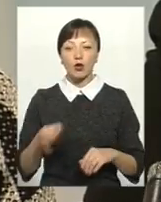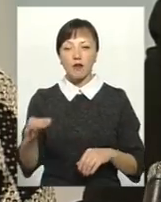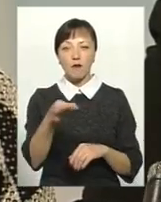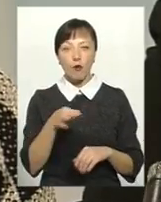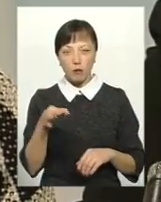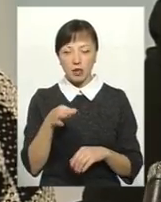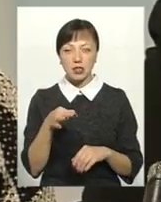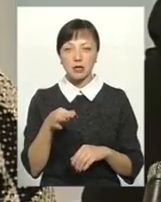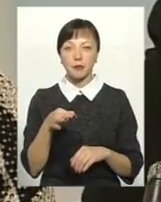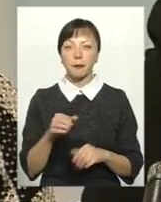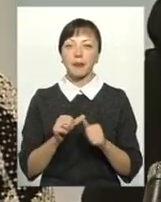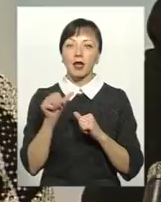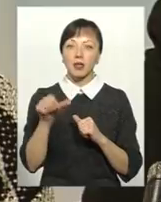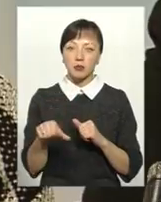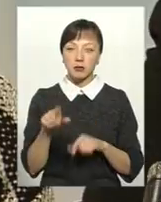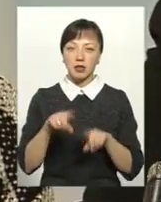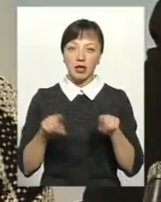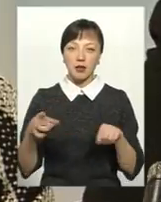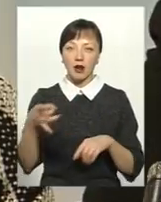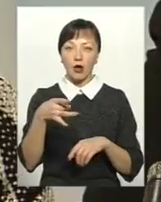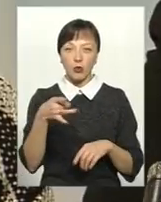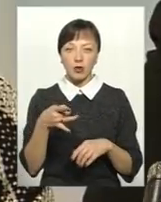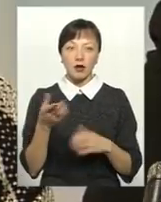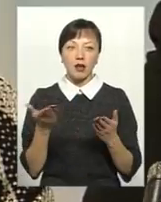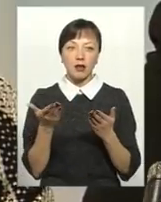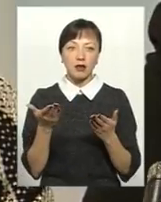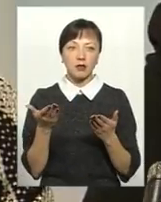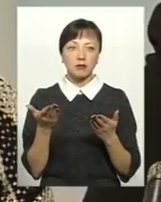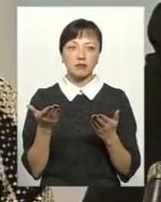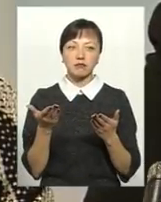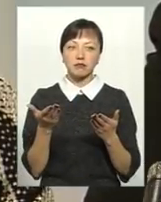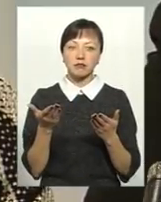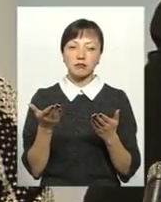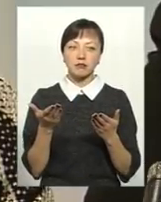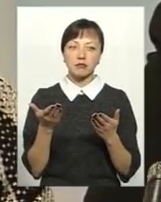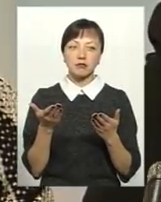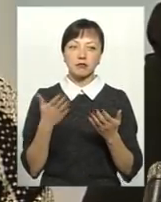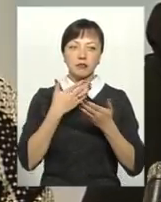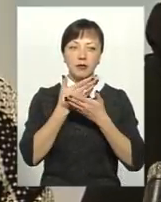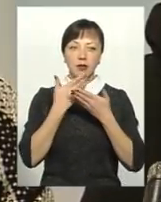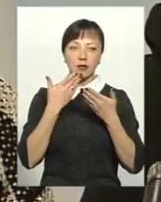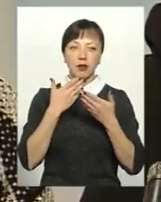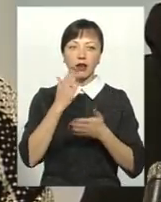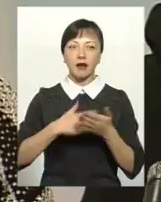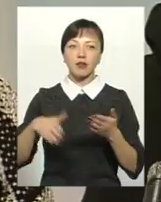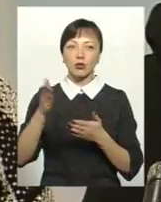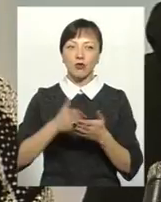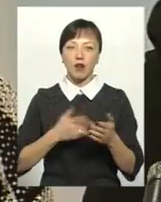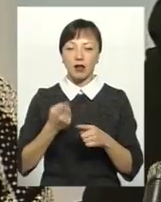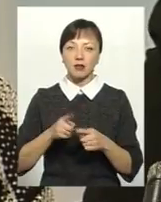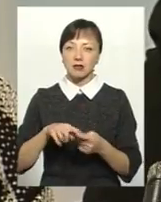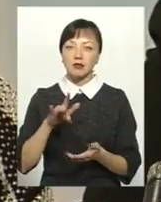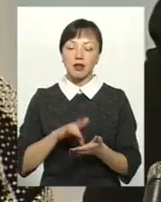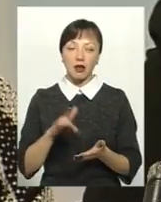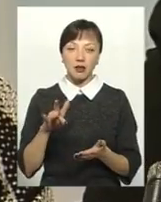області. Крім деяких районів, які мали, ну, не мали мудрості і ліквідували такі центри.